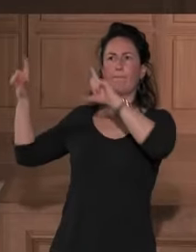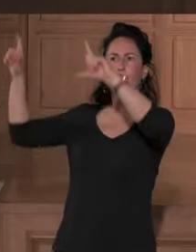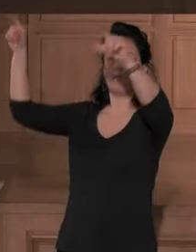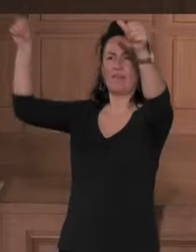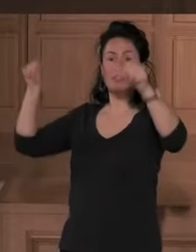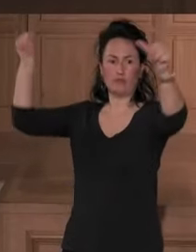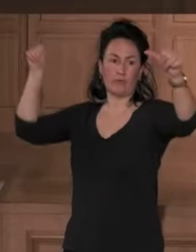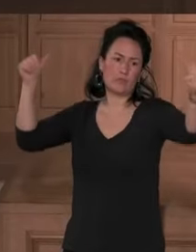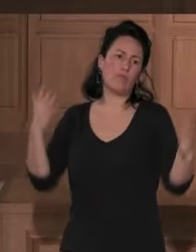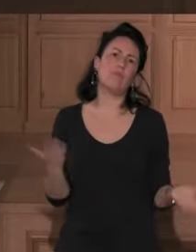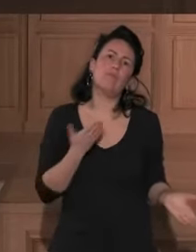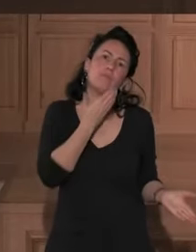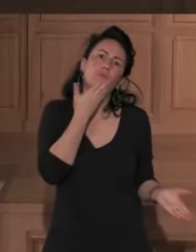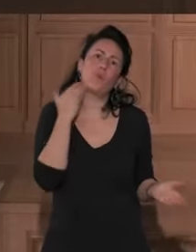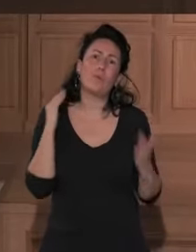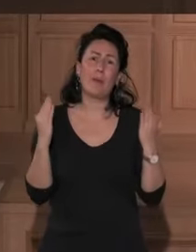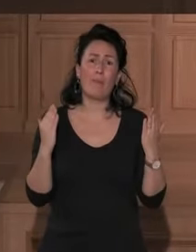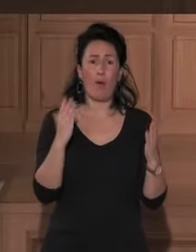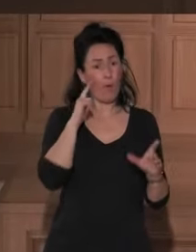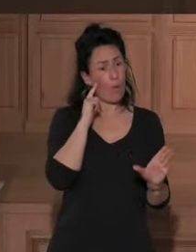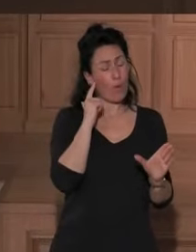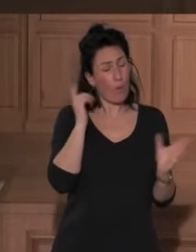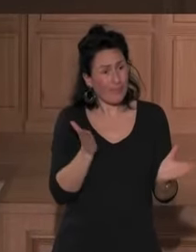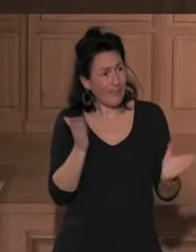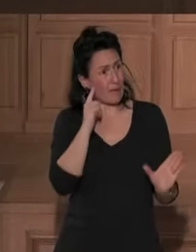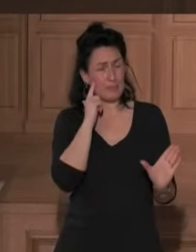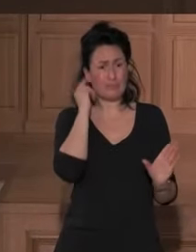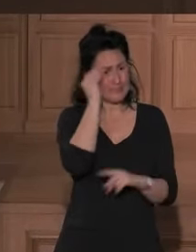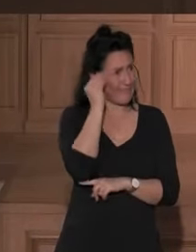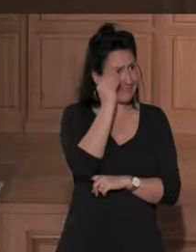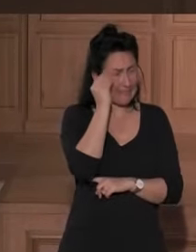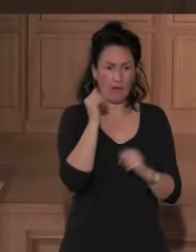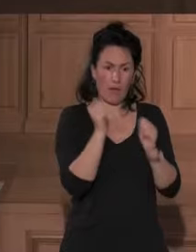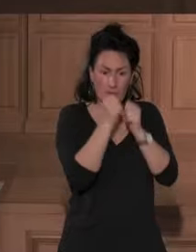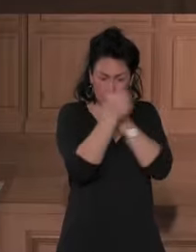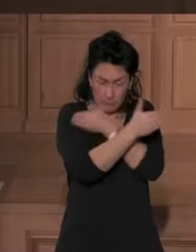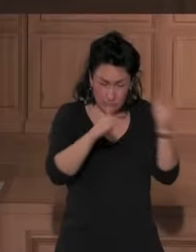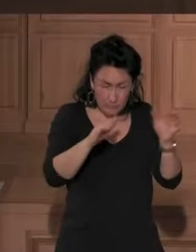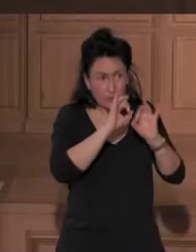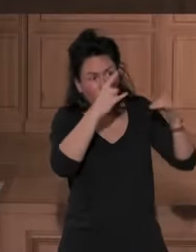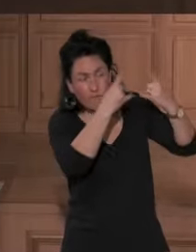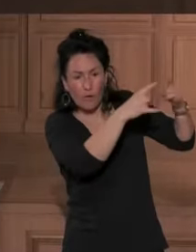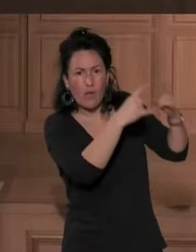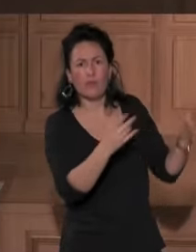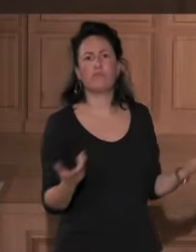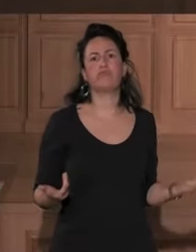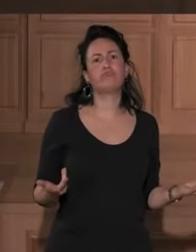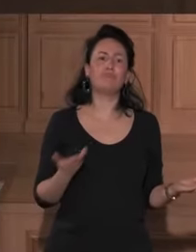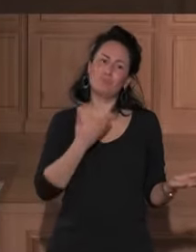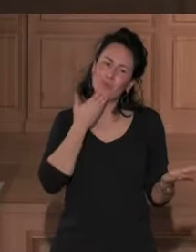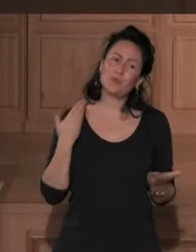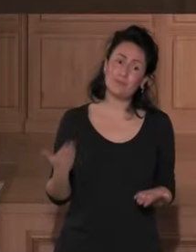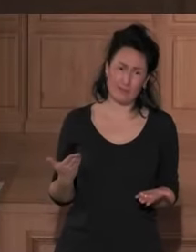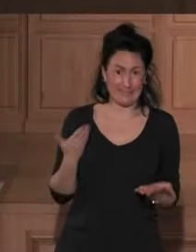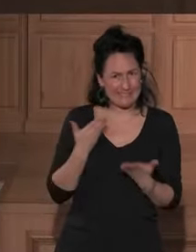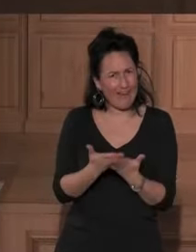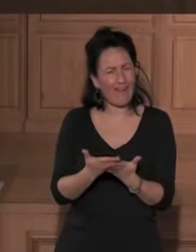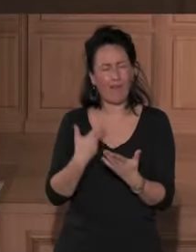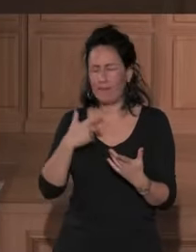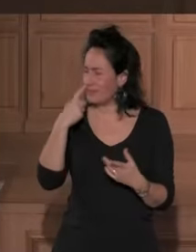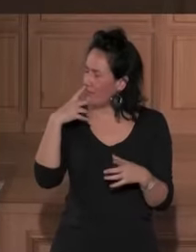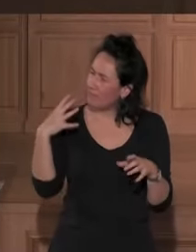psychiatrique où il était enfermé avec les fenêtres fermées et ce genre de choses. Donc ça, c'est des victoires qu'on a. Enfin, on en a plein des comme ça. Mmh. Et c'est des victoires